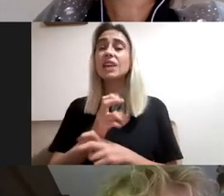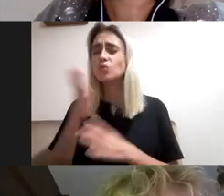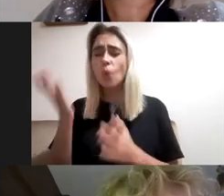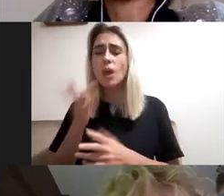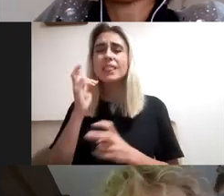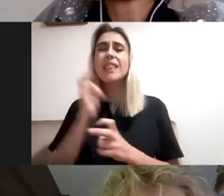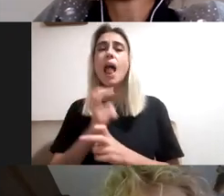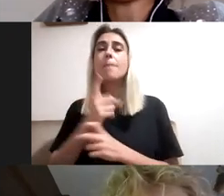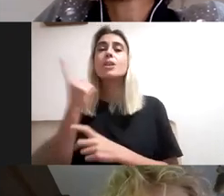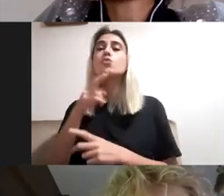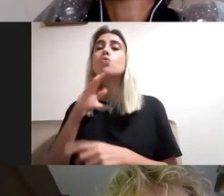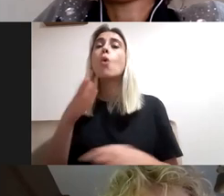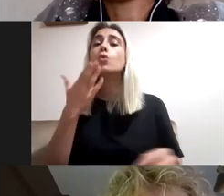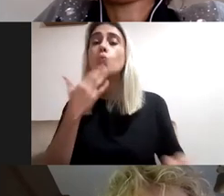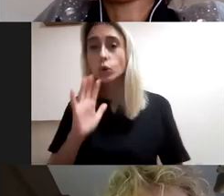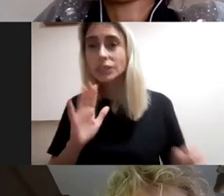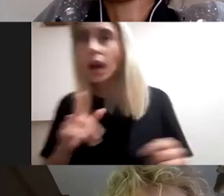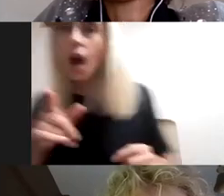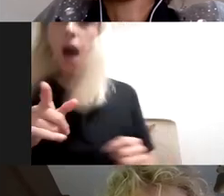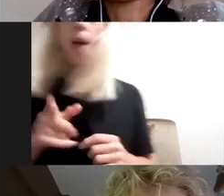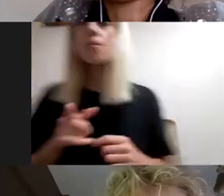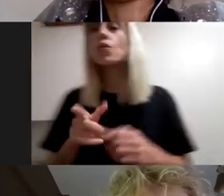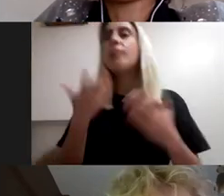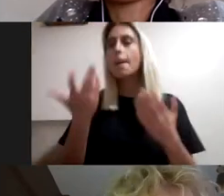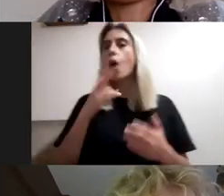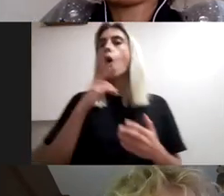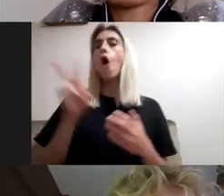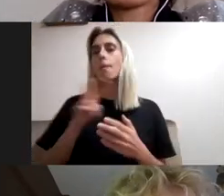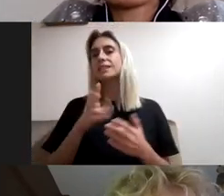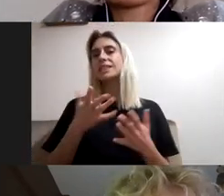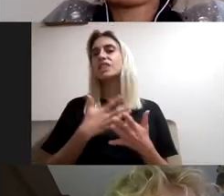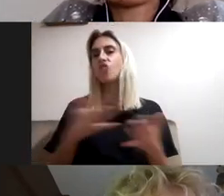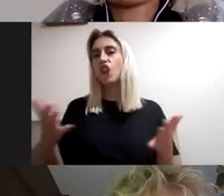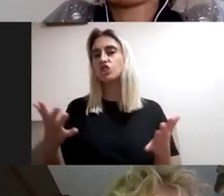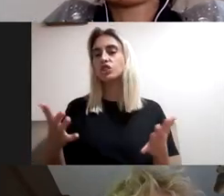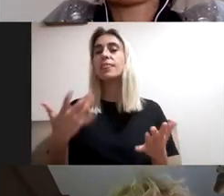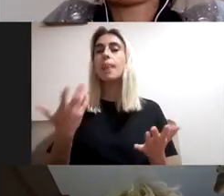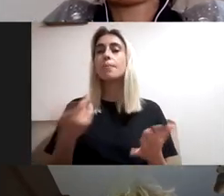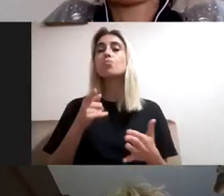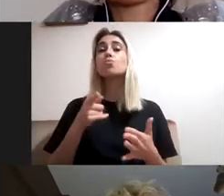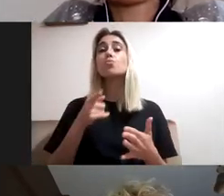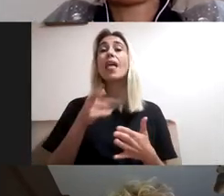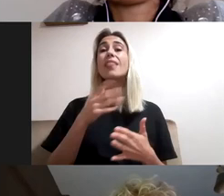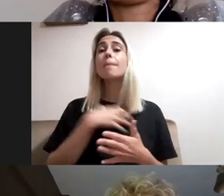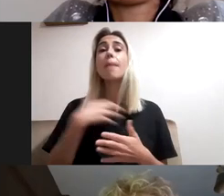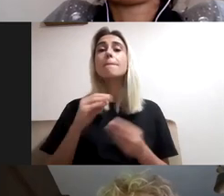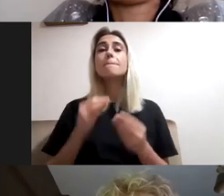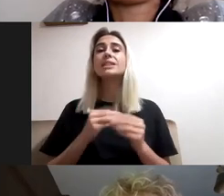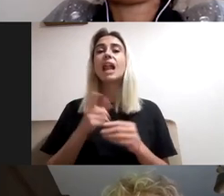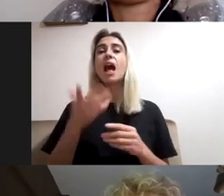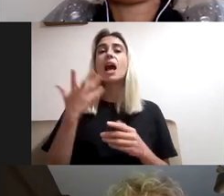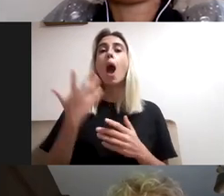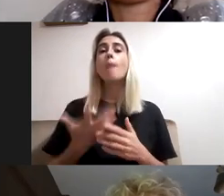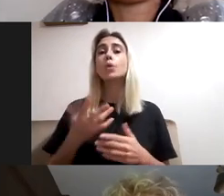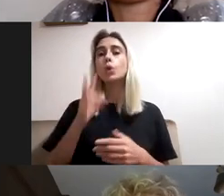atacak bir durum yoksa, ki bunun da tabii ki okuması geniş. Ama burada temel mesele kabule